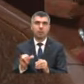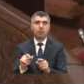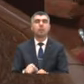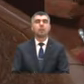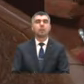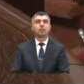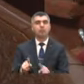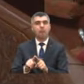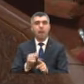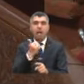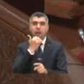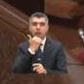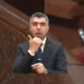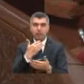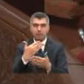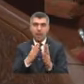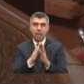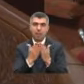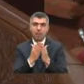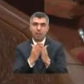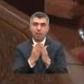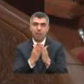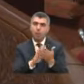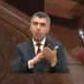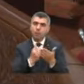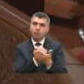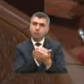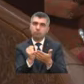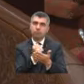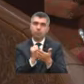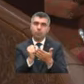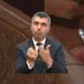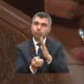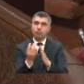اننا نصلحوا الاخطاء الماديه، ايضا بدينا في الرقمنه ديال على